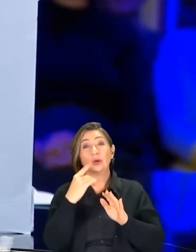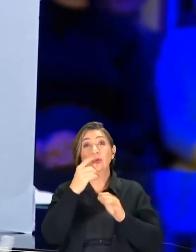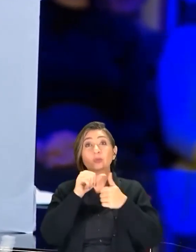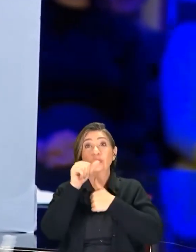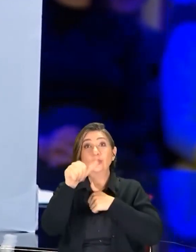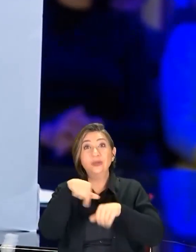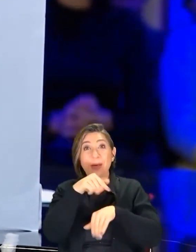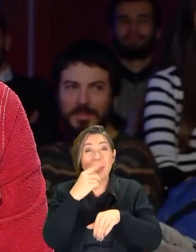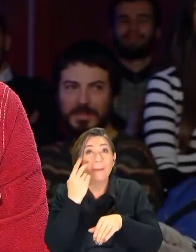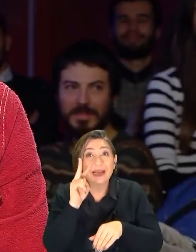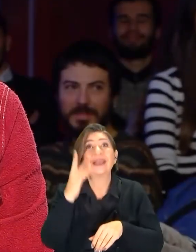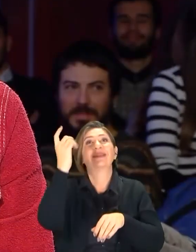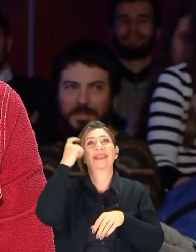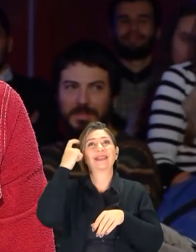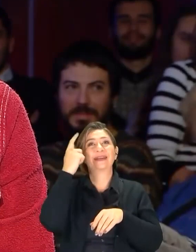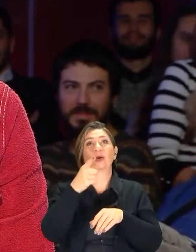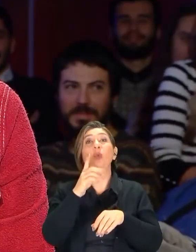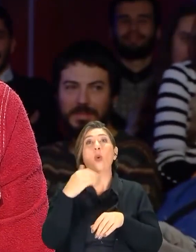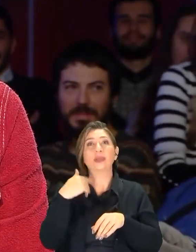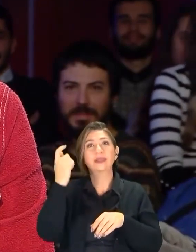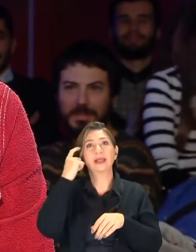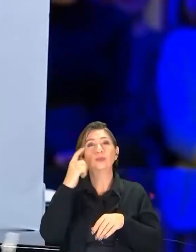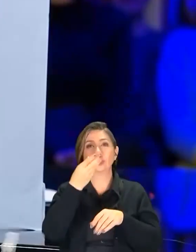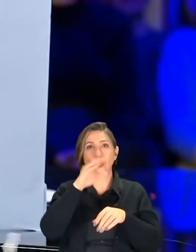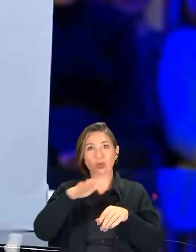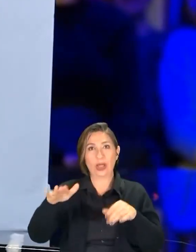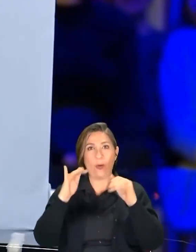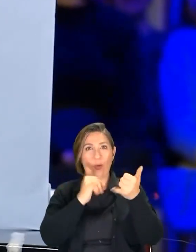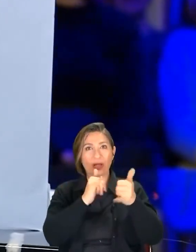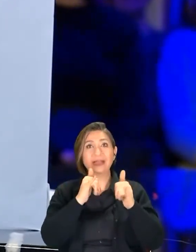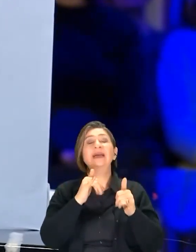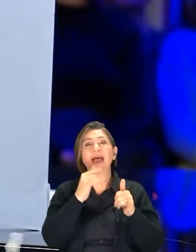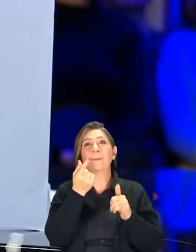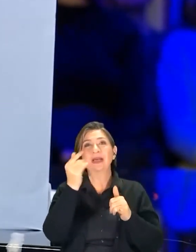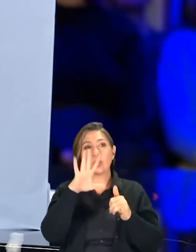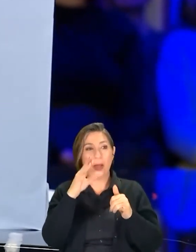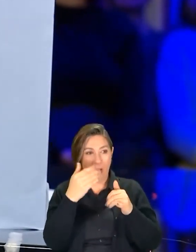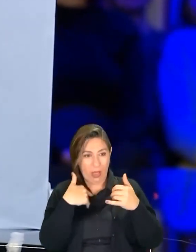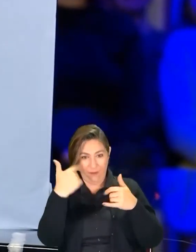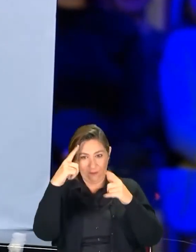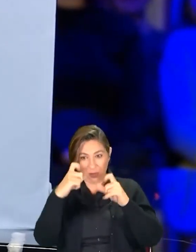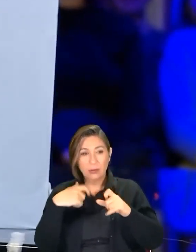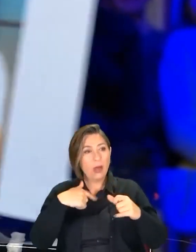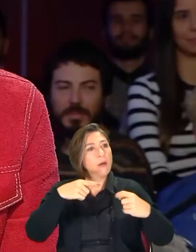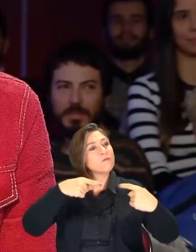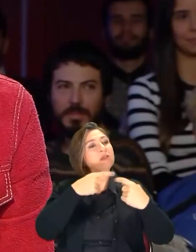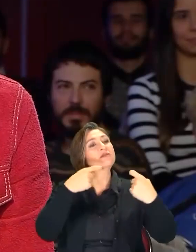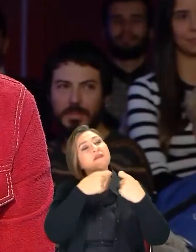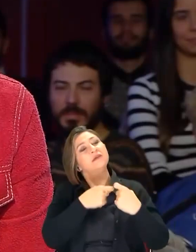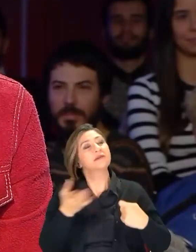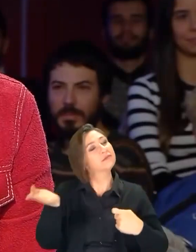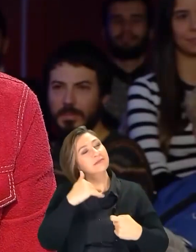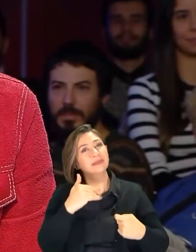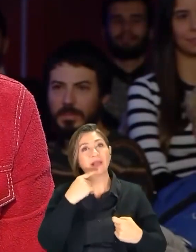tanıdı gördüğünüz gibi Evet yok yok tanıdı mı bu çocuklarla oynarken herhalde çocuklarla Az sonra savaşa gireceğiz Bana kafa tuttular Çünkü şey